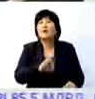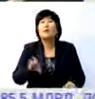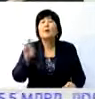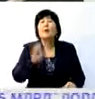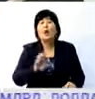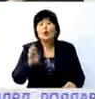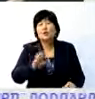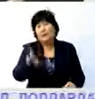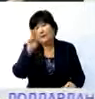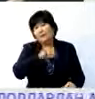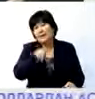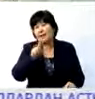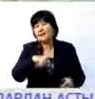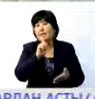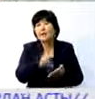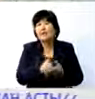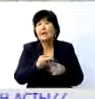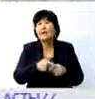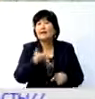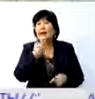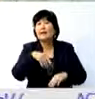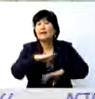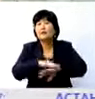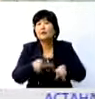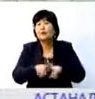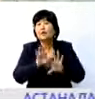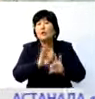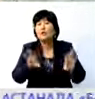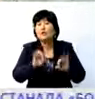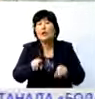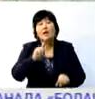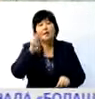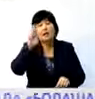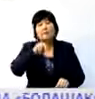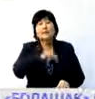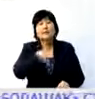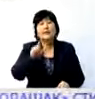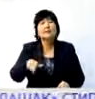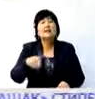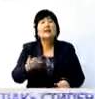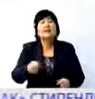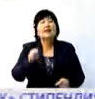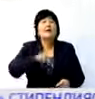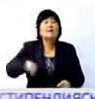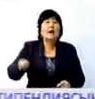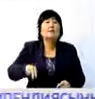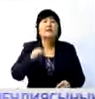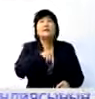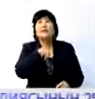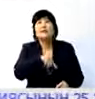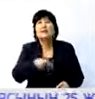Байғожаев мемлекеттік қызметшілердің міндеті мен әдебі туралы сөз қозғады. Ал жас мемлекеттік қызметшілер басшысының іскерлік мінез